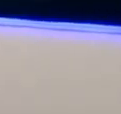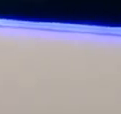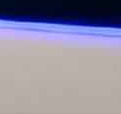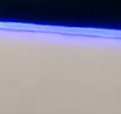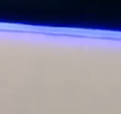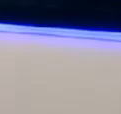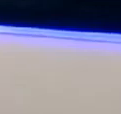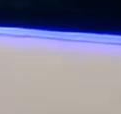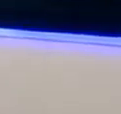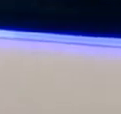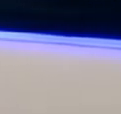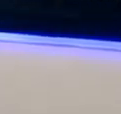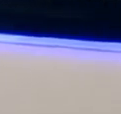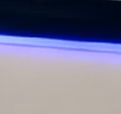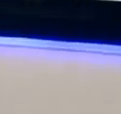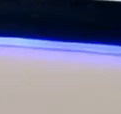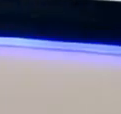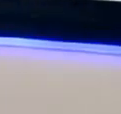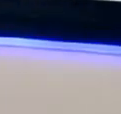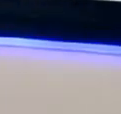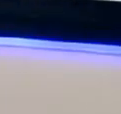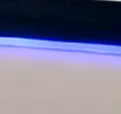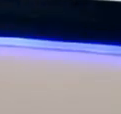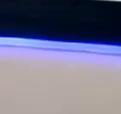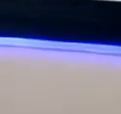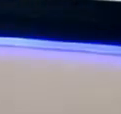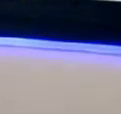paparan utama edisi isnin 19